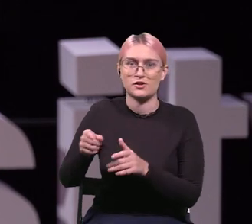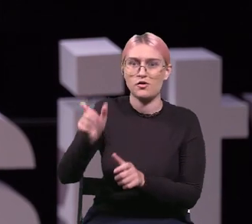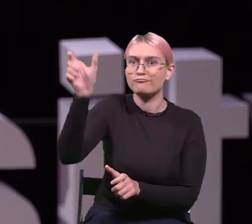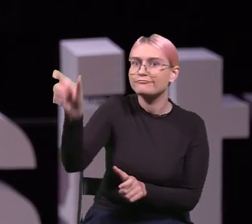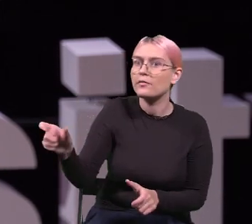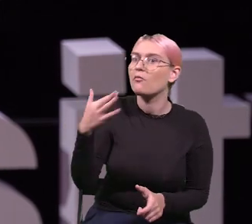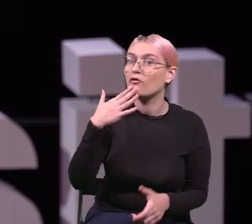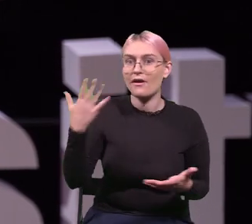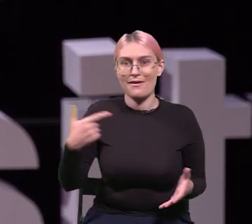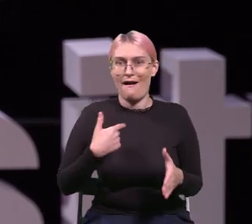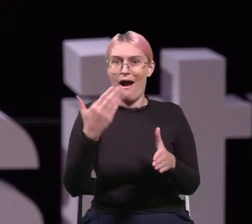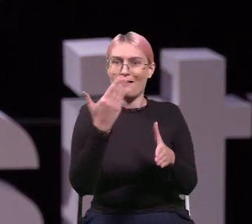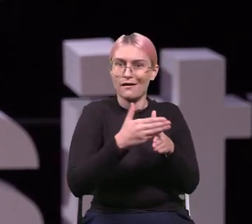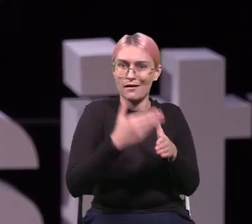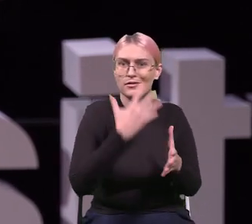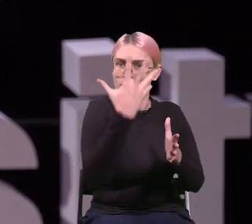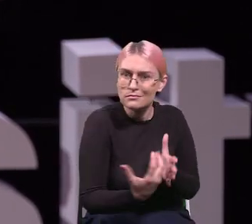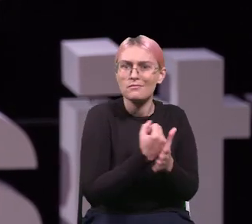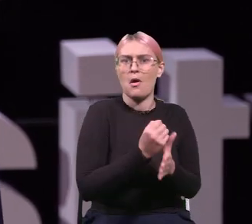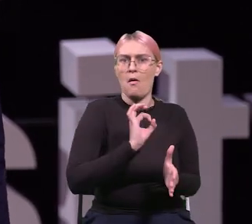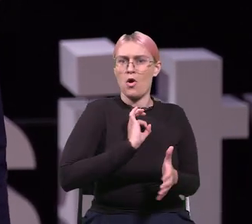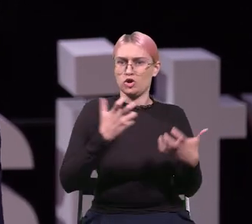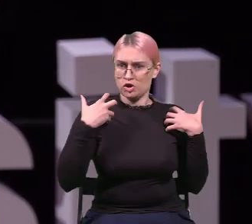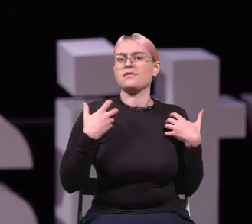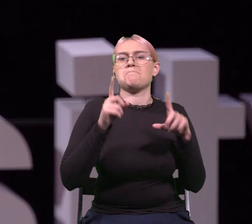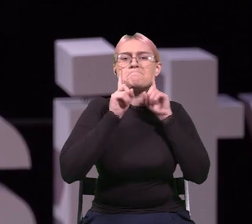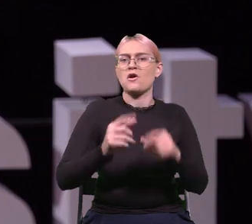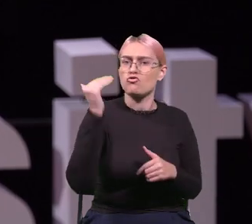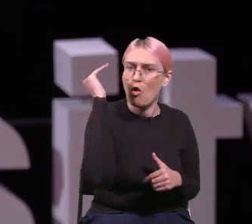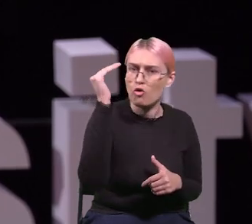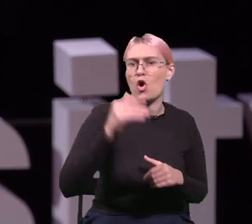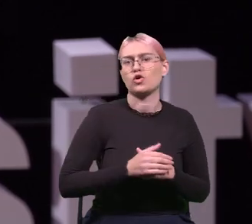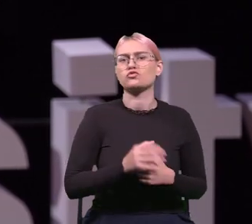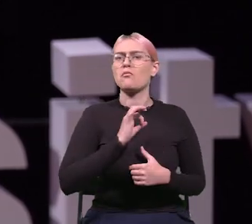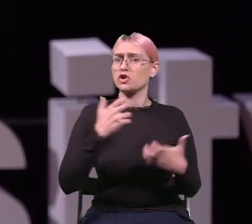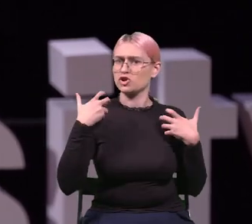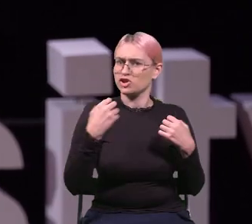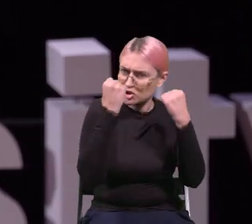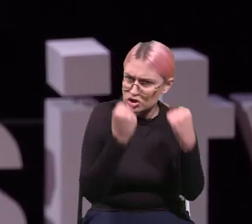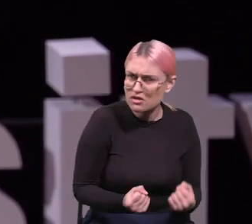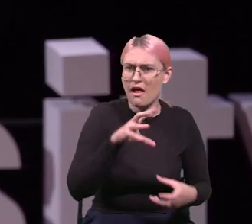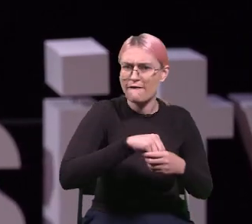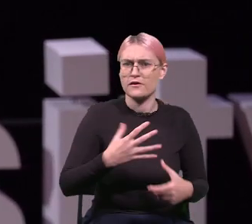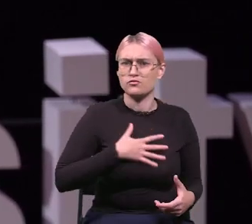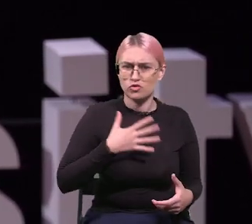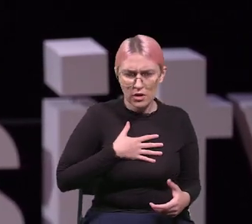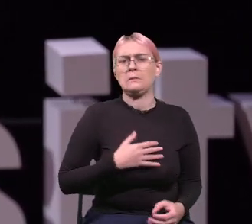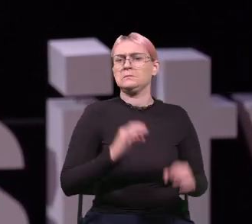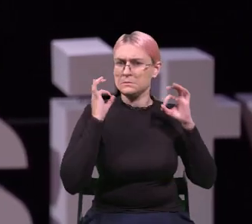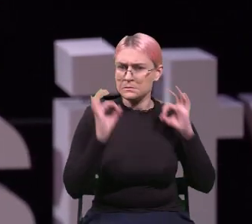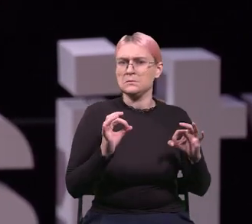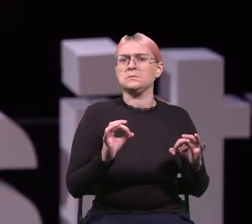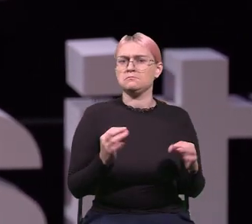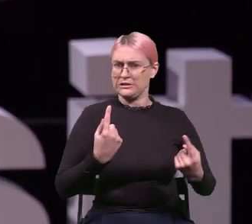być odpowiedzialny. Moje życie jest nieco cięższe, ale jest w nim coś wartościowego. Wygląda na to, że kredyt hipoteczny